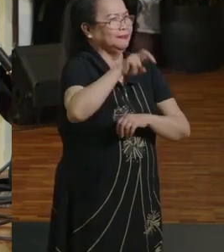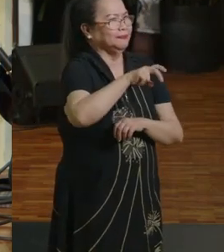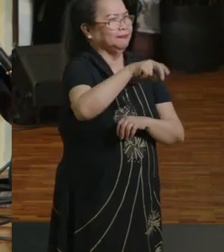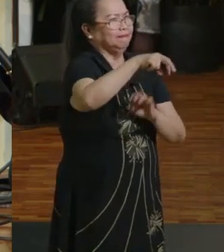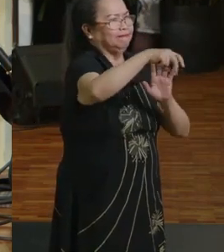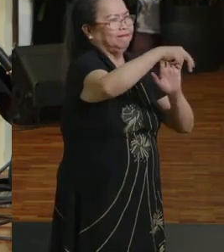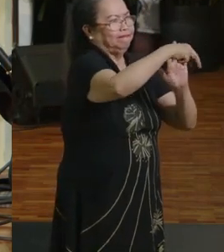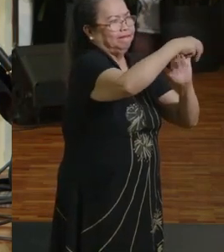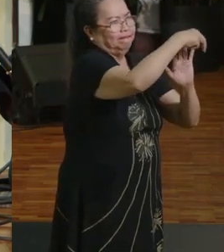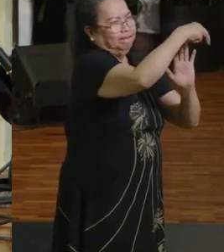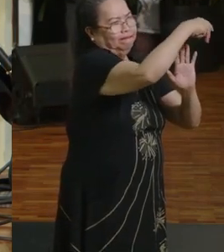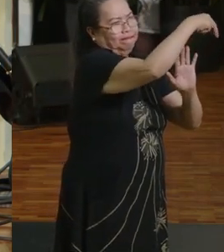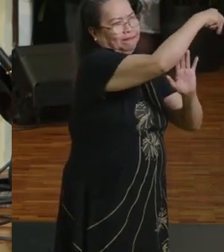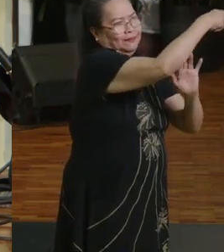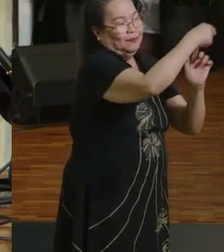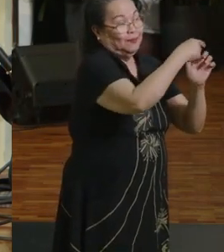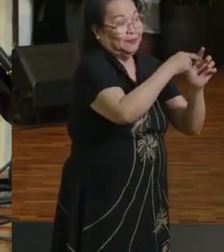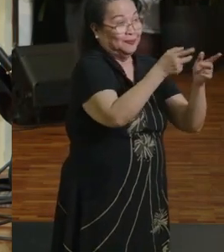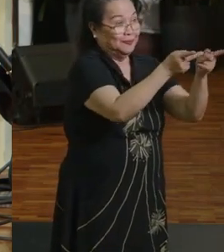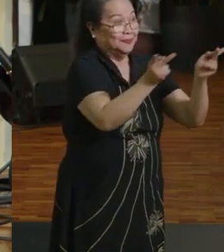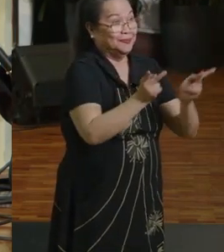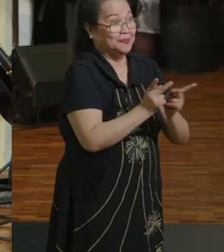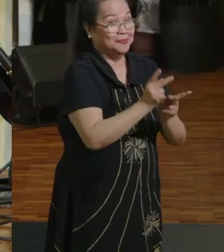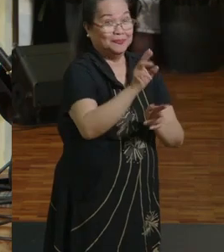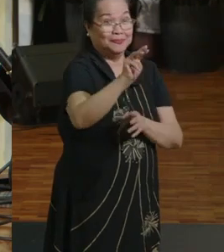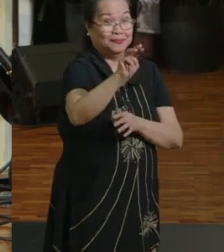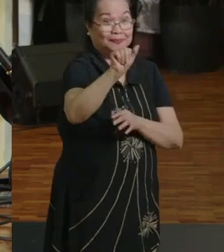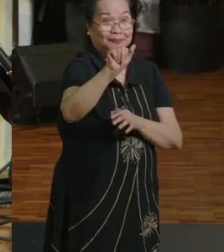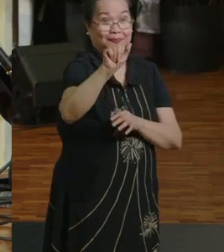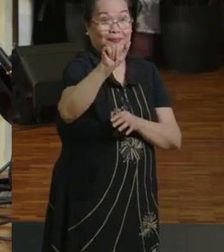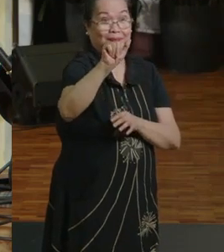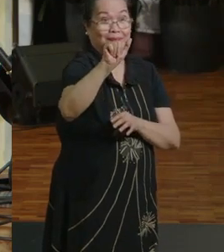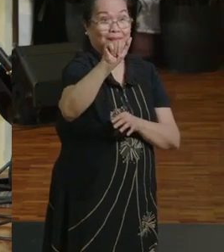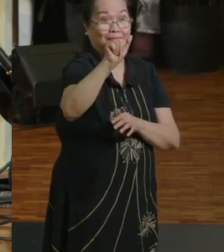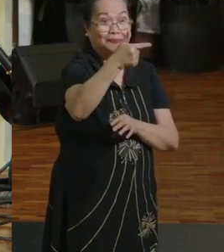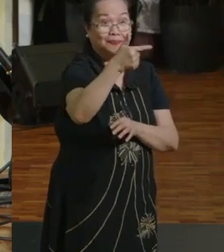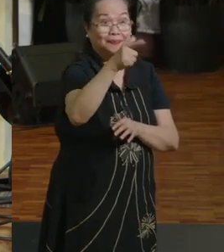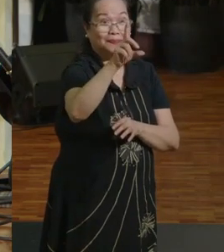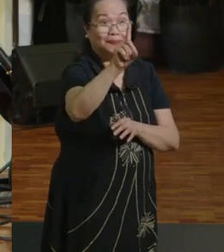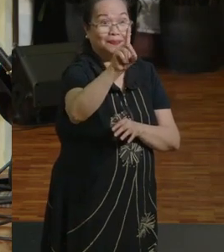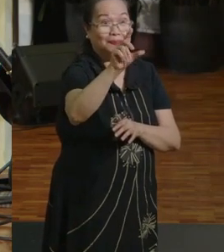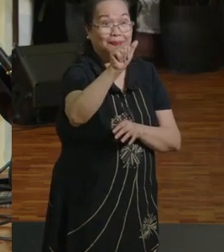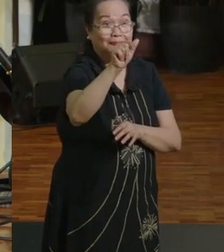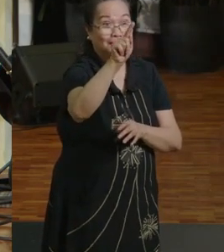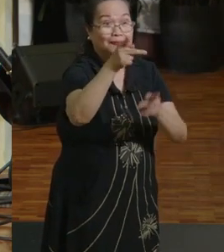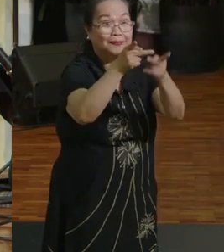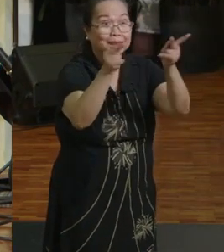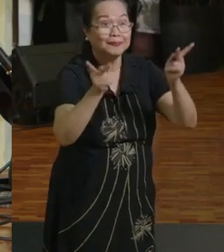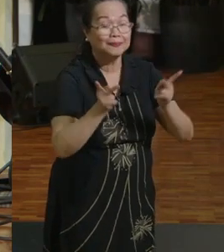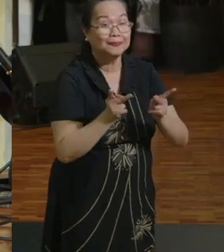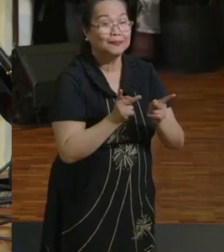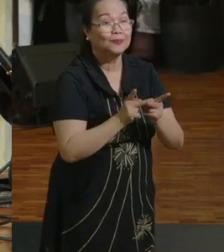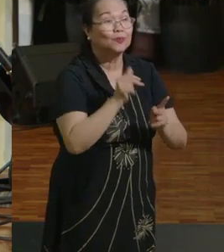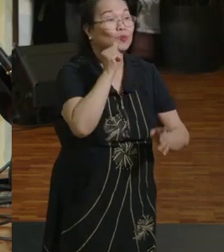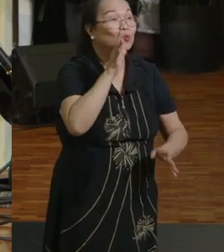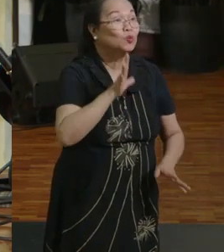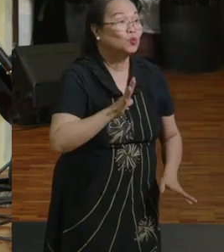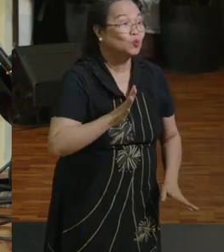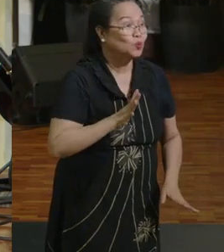Magdala. Yung Magdala po, kilala ng isang lungsod ng mga